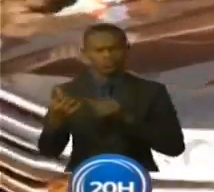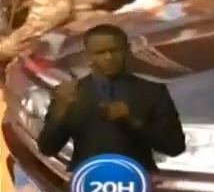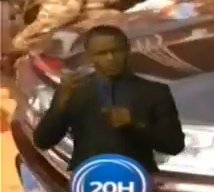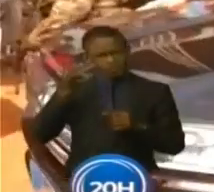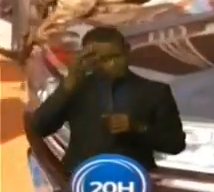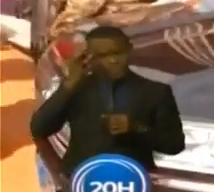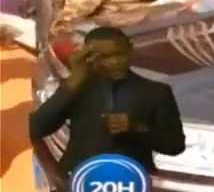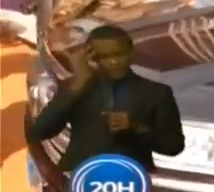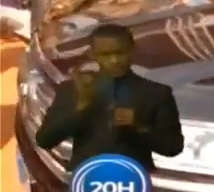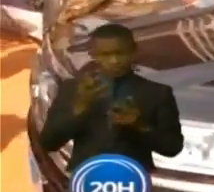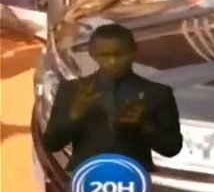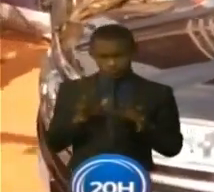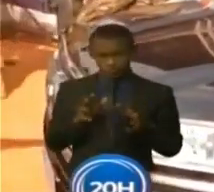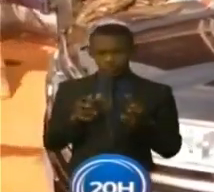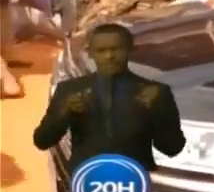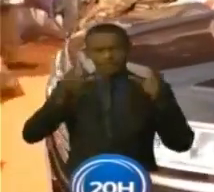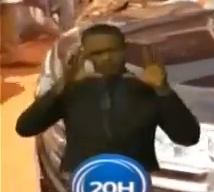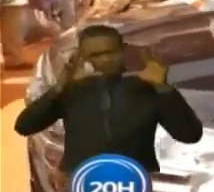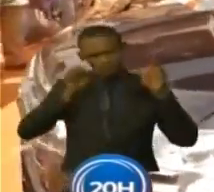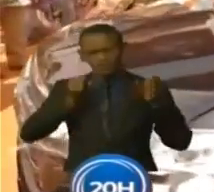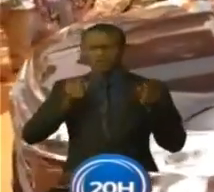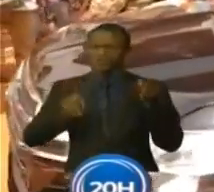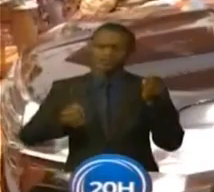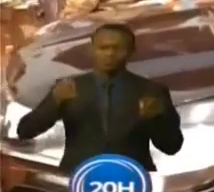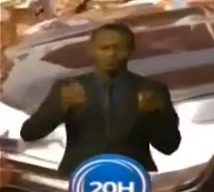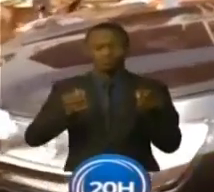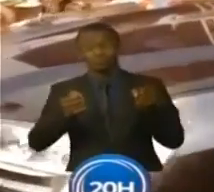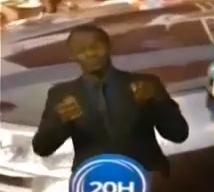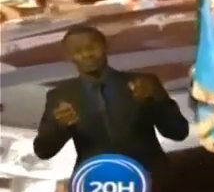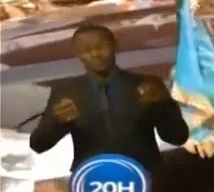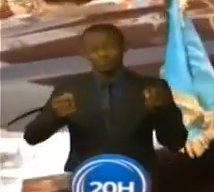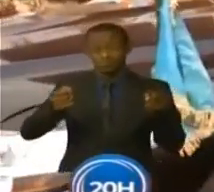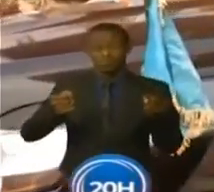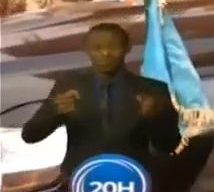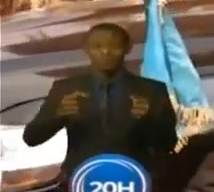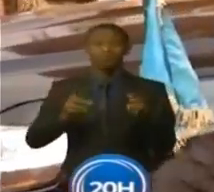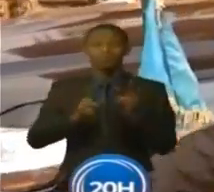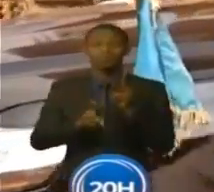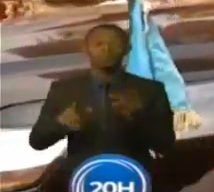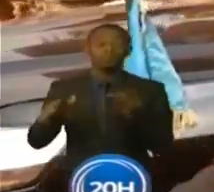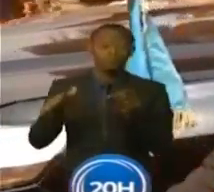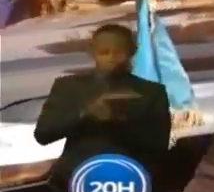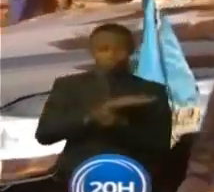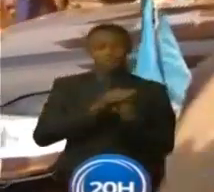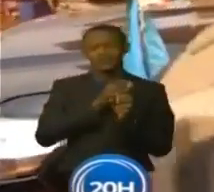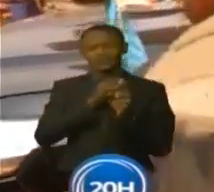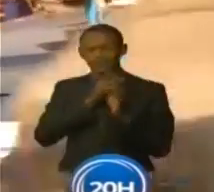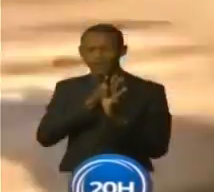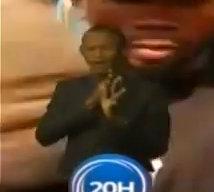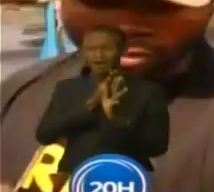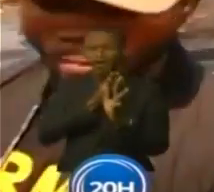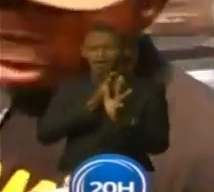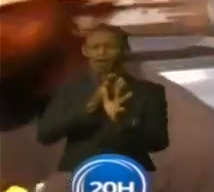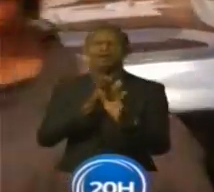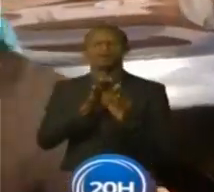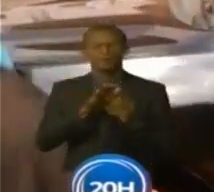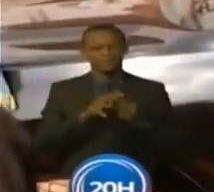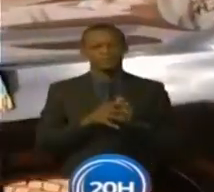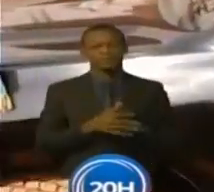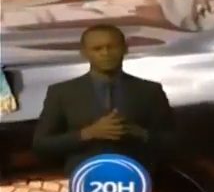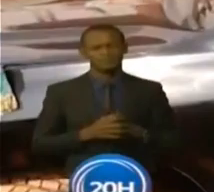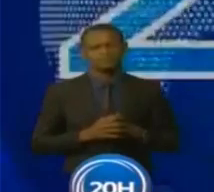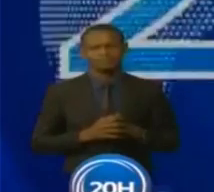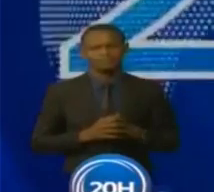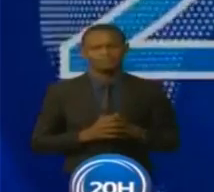eu du mal à se frayer un chemin pour poursuivre son itinérance dans d'autres contrées du Haut-Katanga.